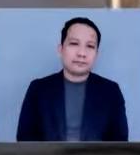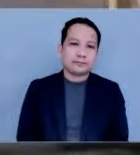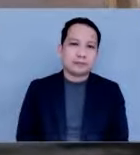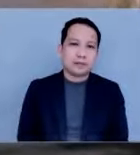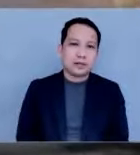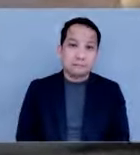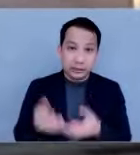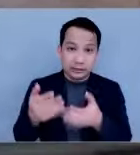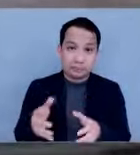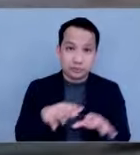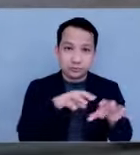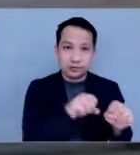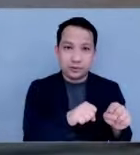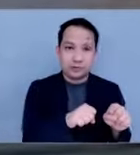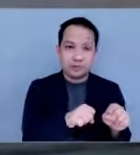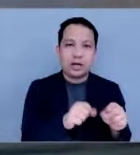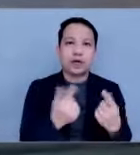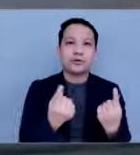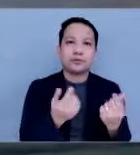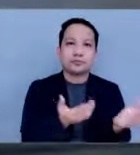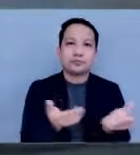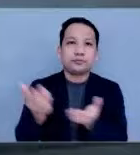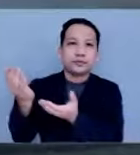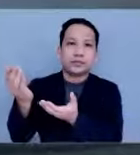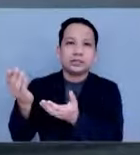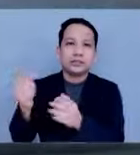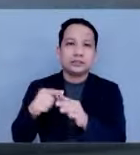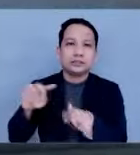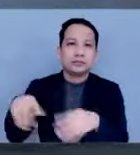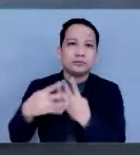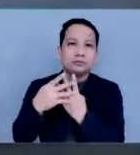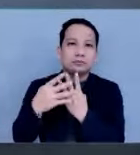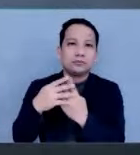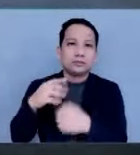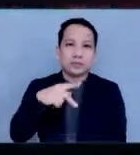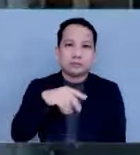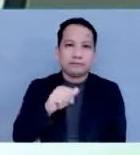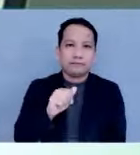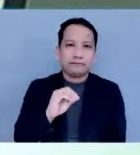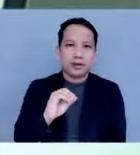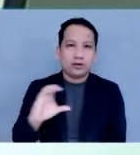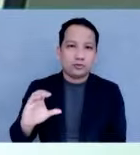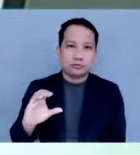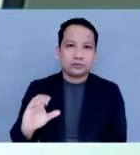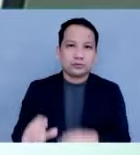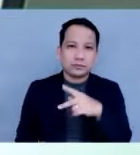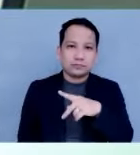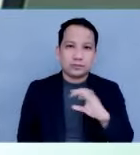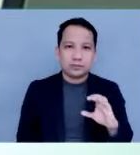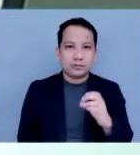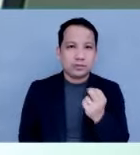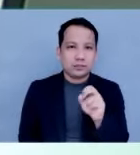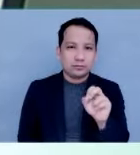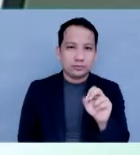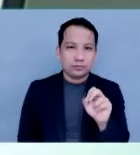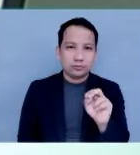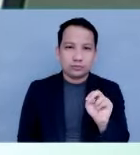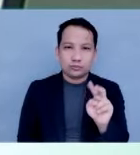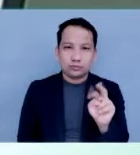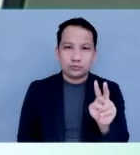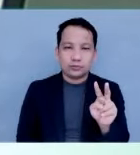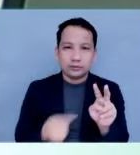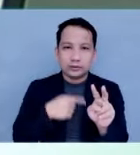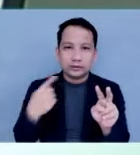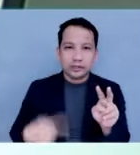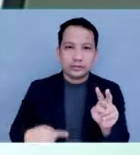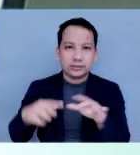Matapos maaresto, agad dinala ang godfather sa detention facility ng PAOC sa Pasay. 12 Chinese national din nakasama niya ang